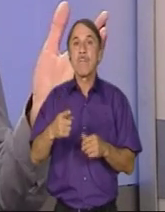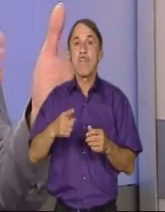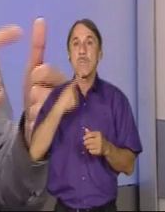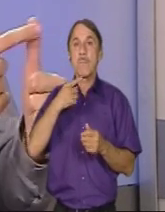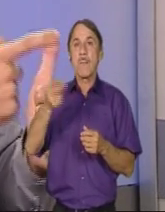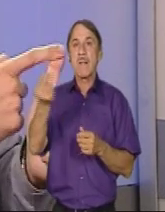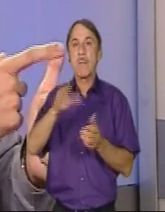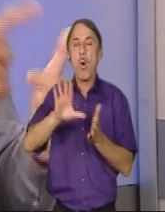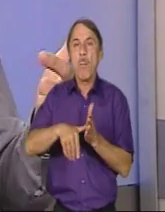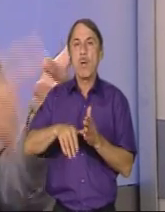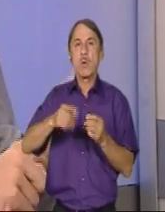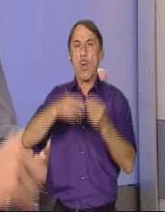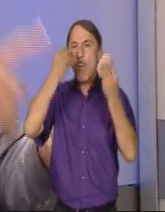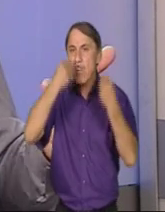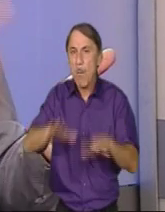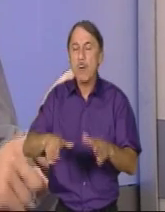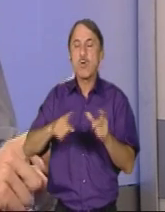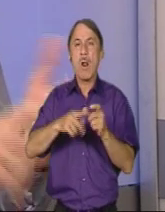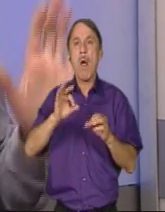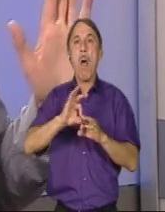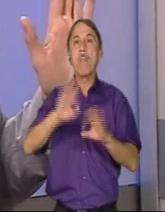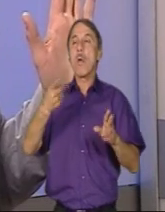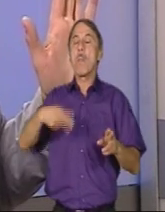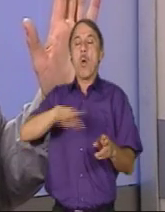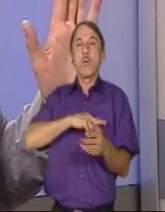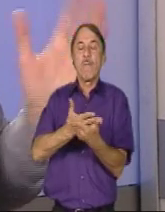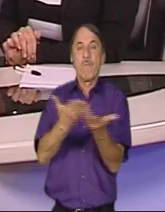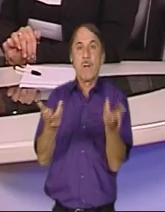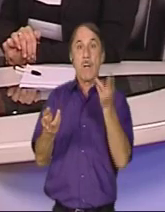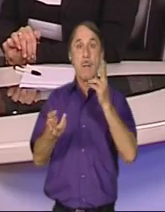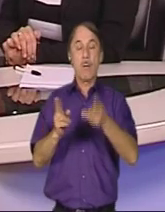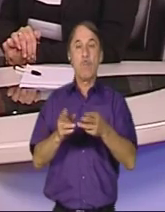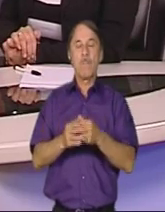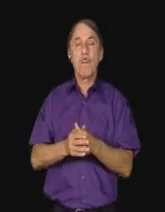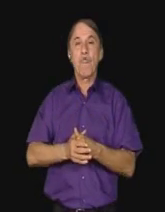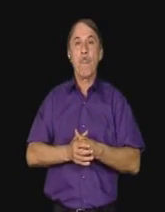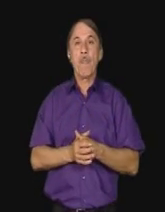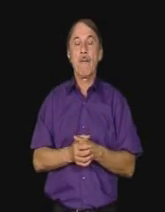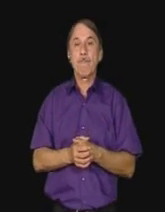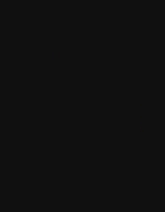Nijedan. Srbija opljačkana, uništena, upropaštena, niko odgovara. Da li je to normalno?